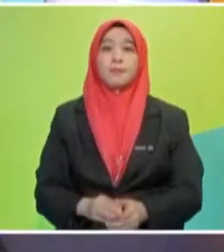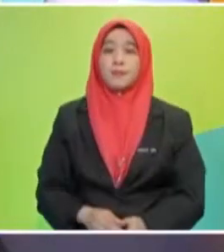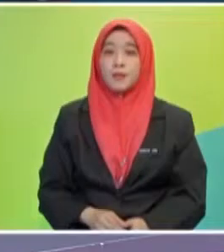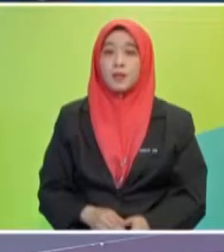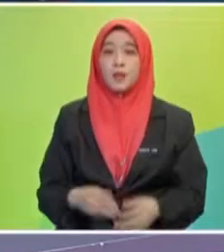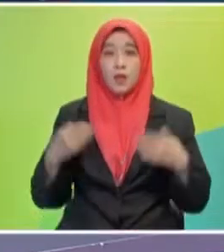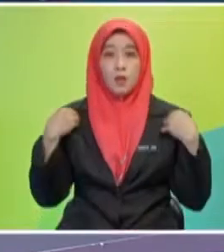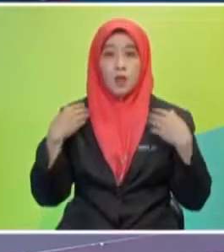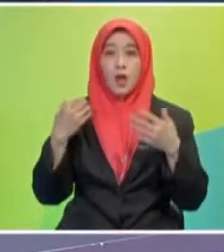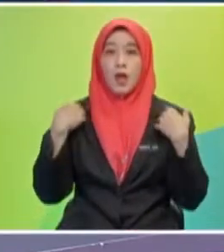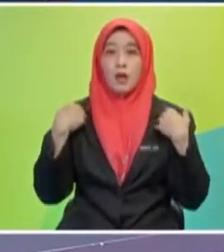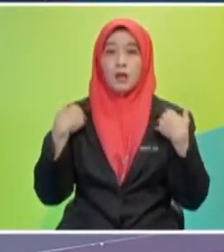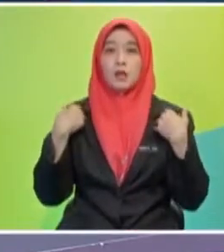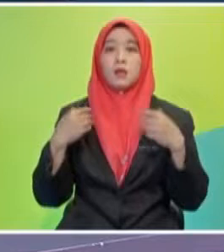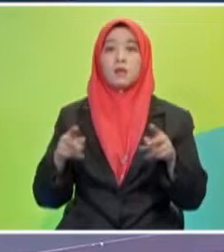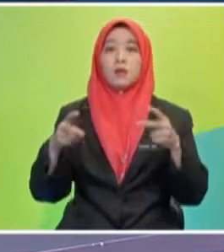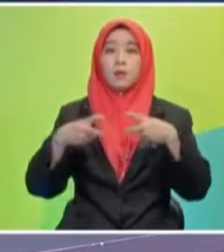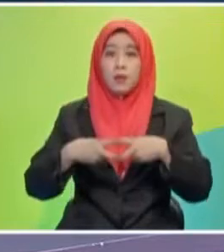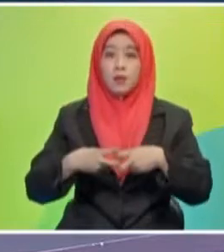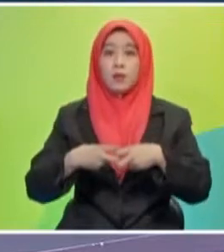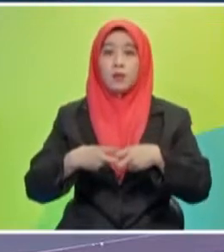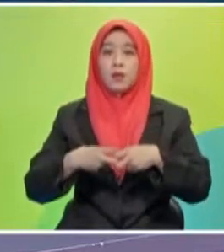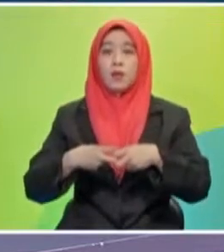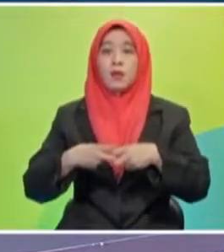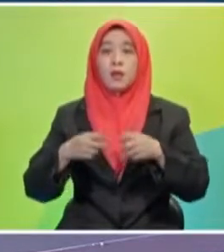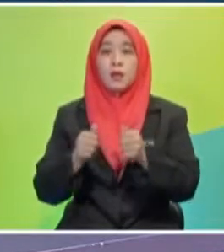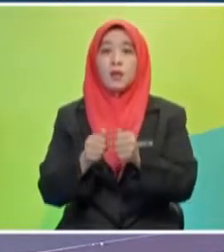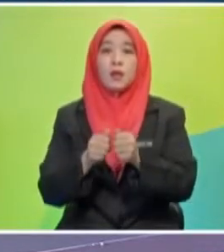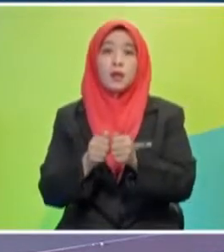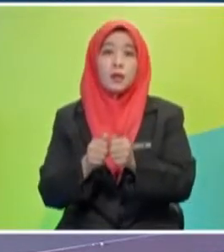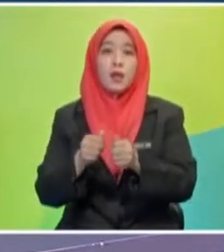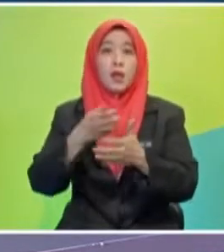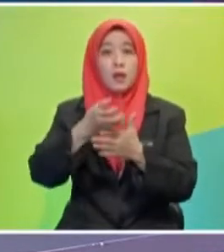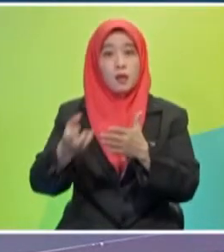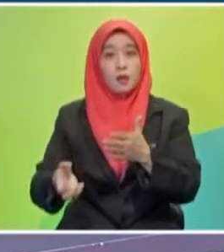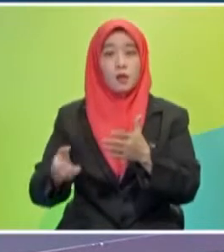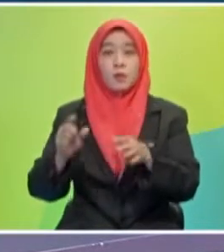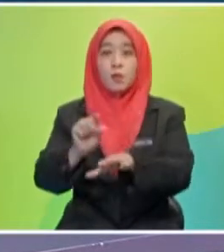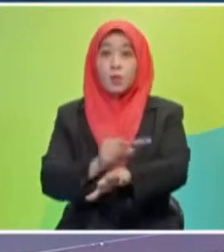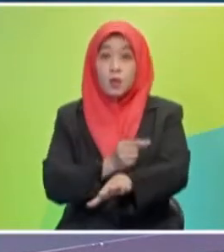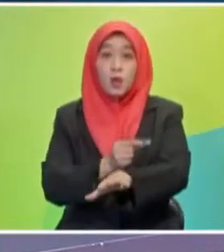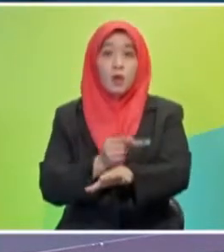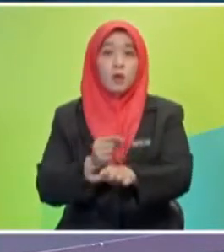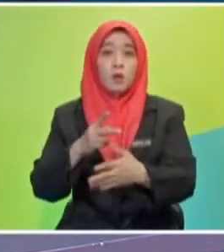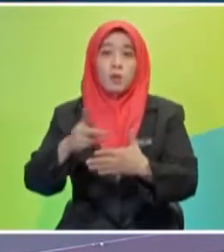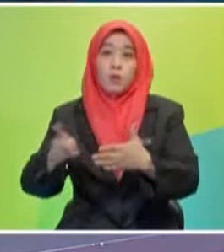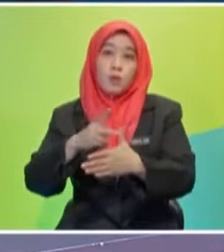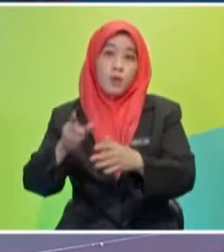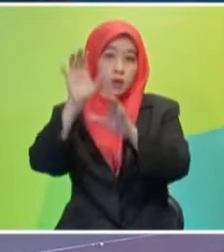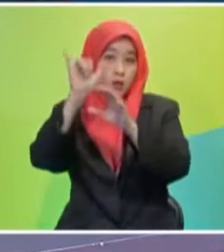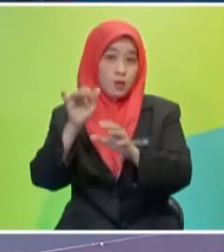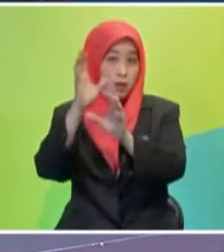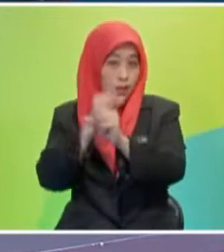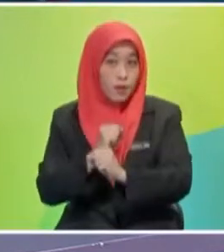electro-mechanical seperti itu menggunakan komponen-komponen yang terdapat lele micrometric